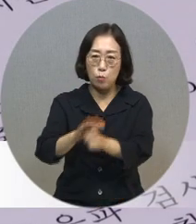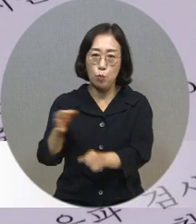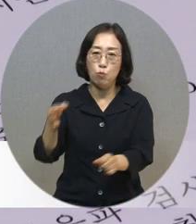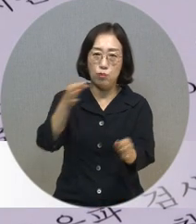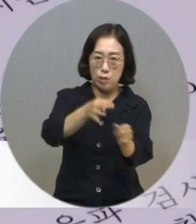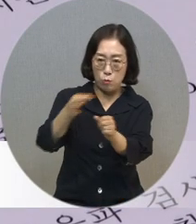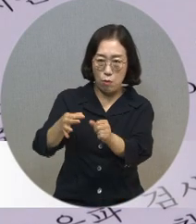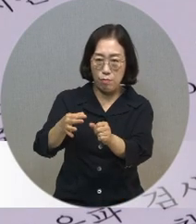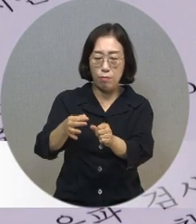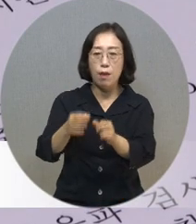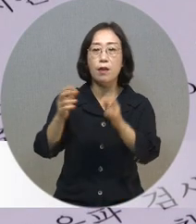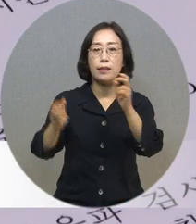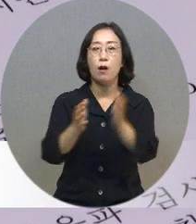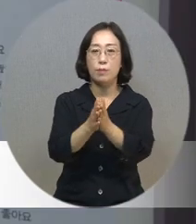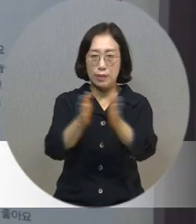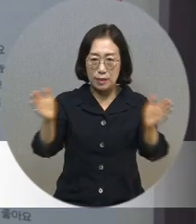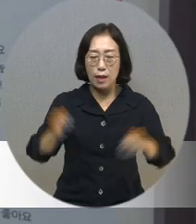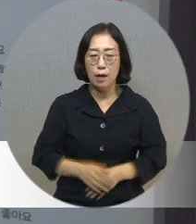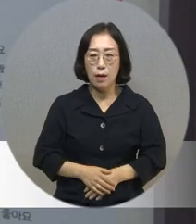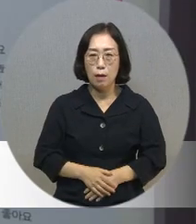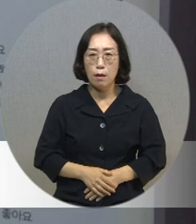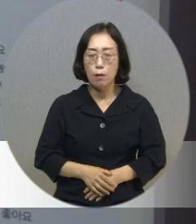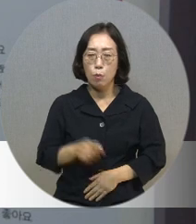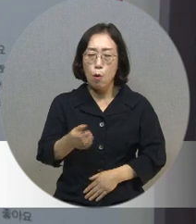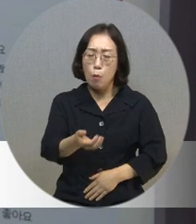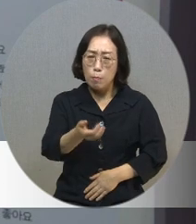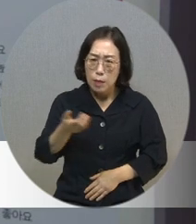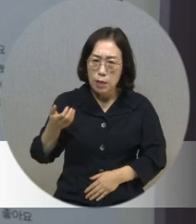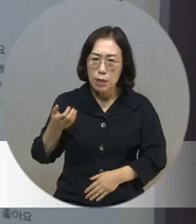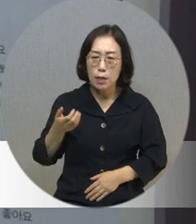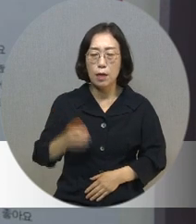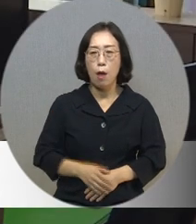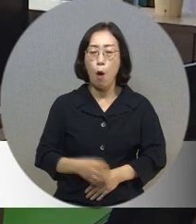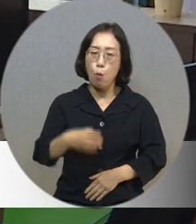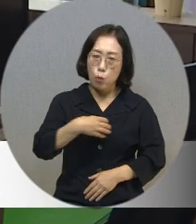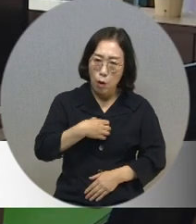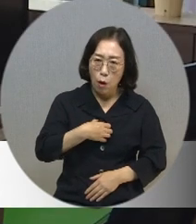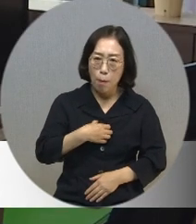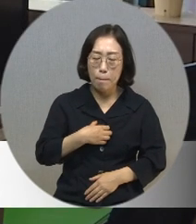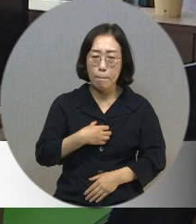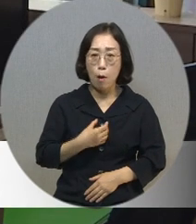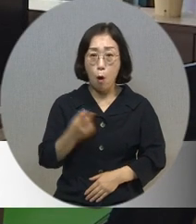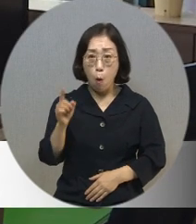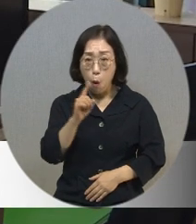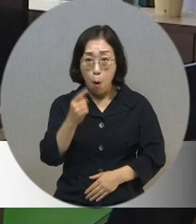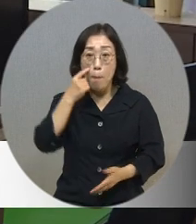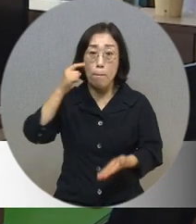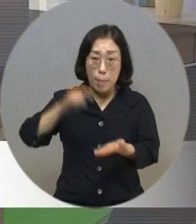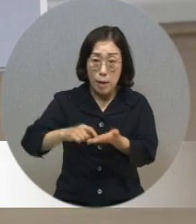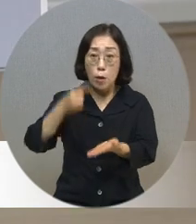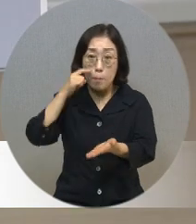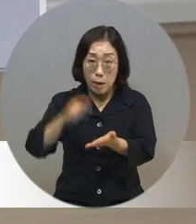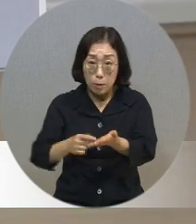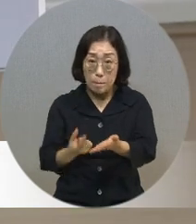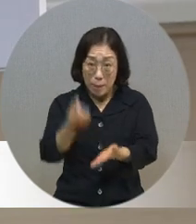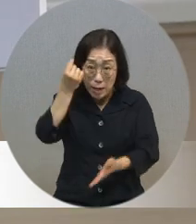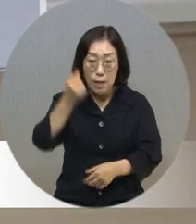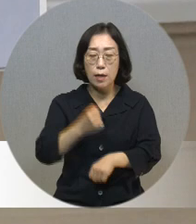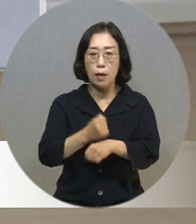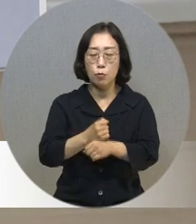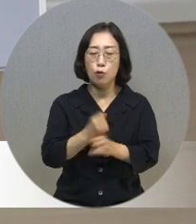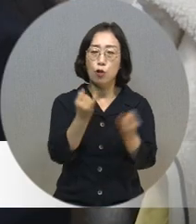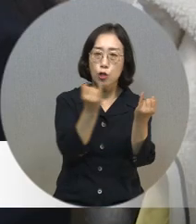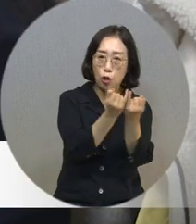사업은 임신 및 출산에 장해가 될 수 있는 건강 위험 요인을 조기 발견해 더 나은 기회를 제공하기 위한 사업으로